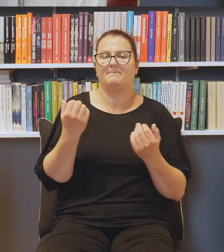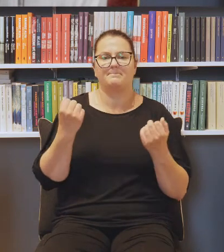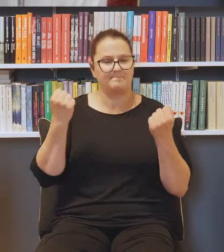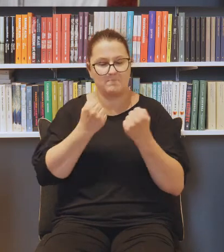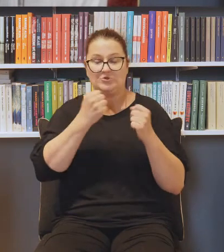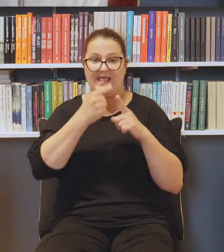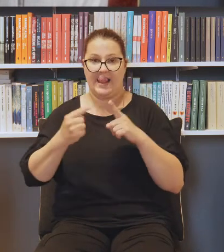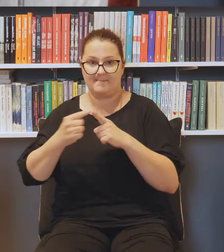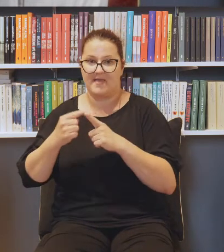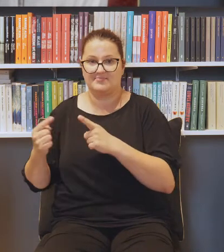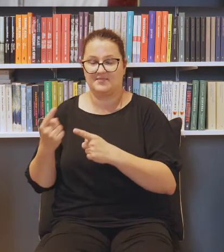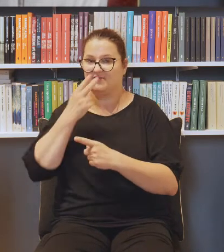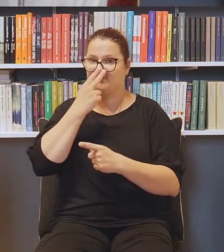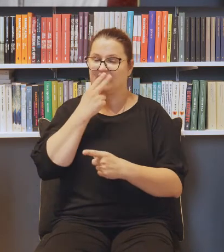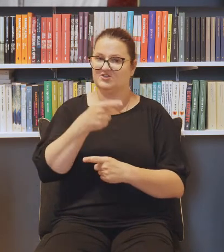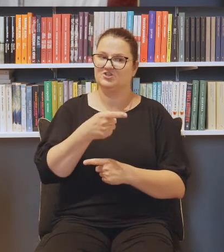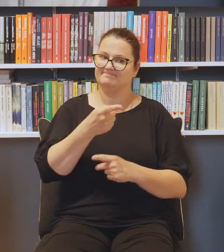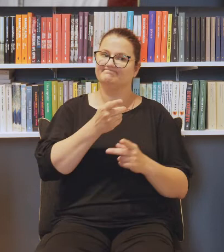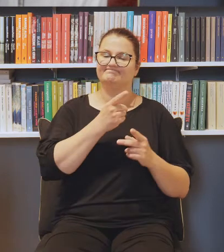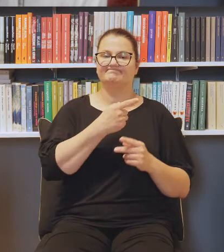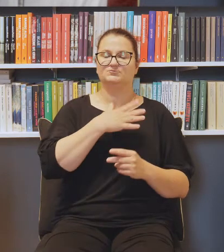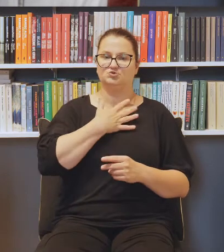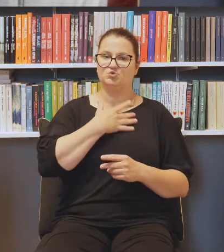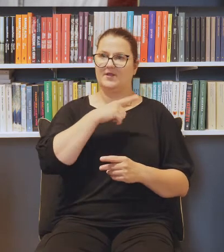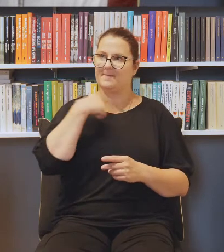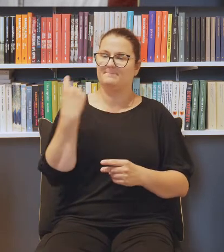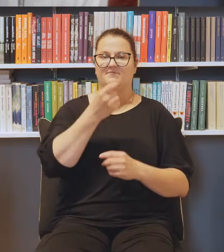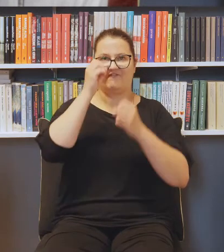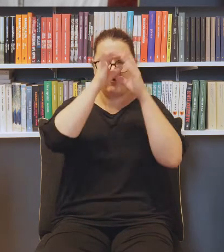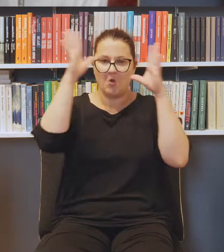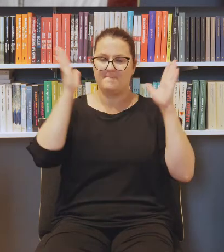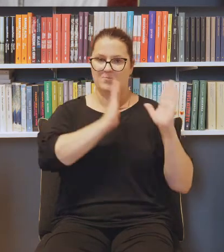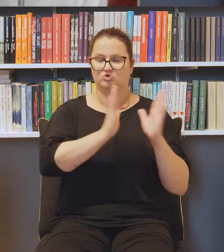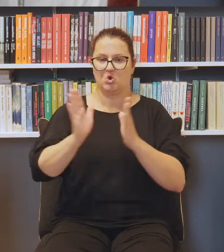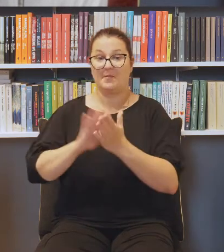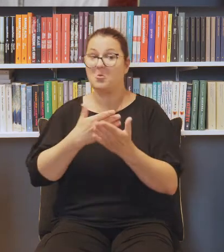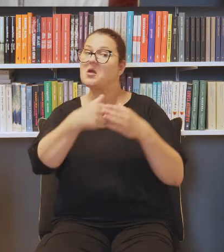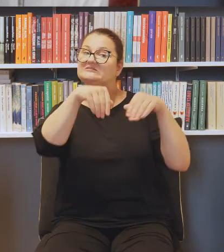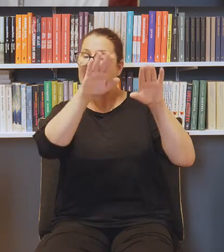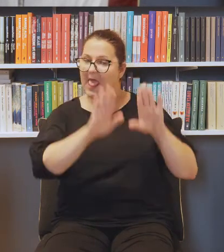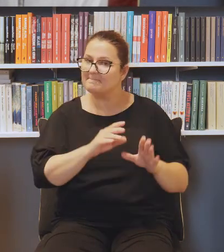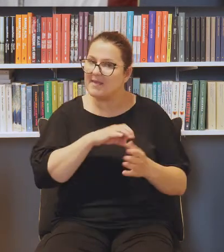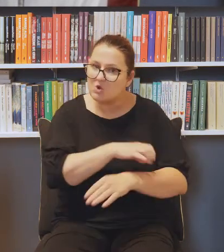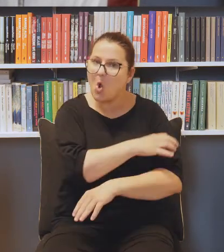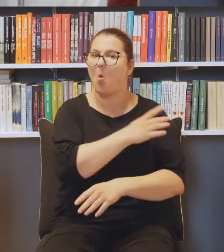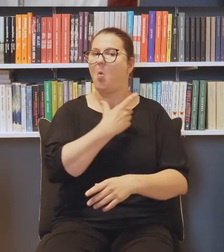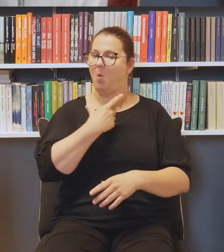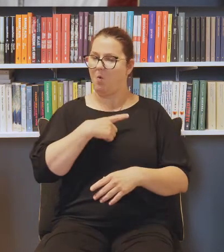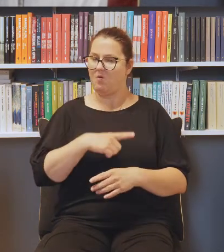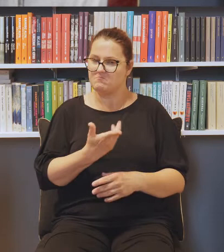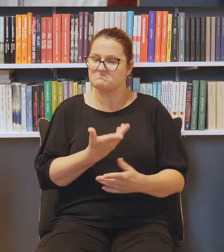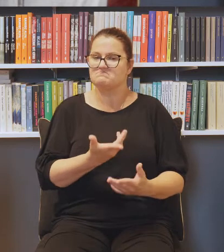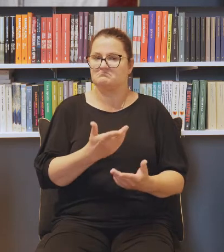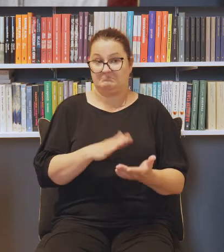takie mocne elementy, które wyznaczają jakiś taki porządek naszej takiej zbiorowej wyobraźni, na przykład Biedronka. Że to też niekoniecznie w